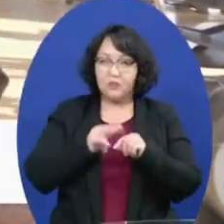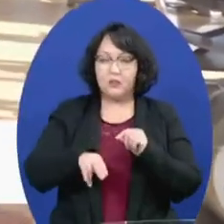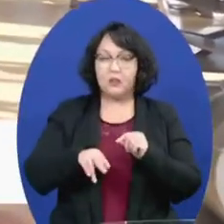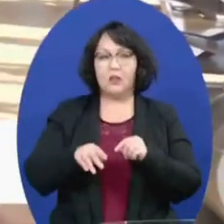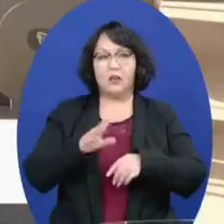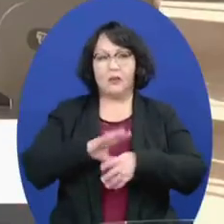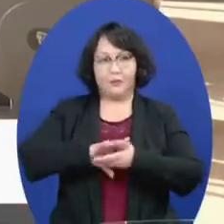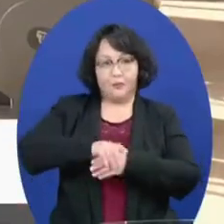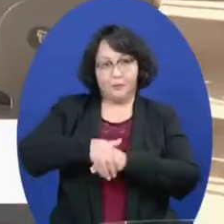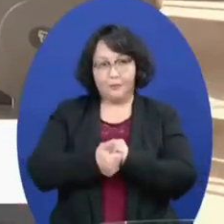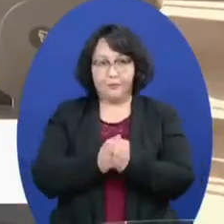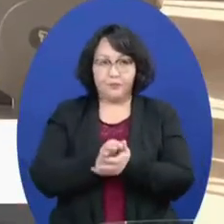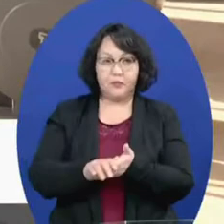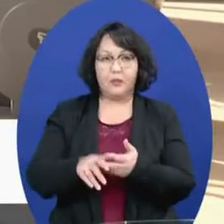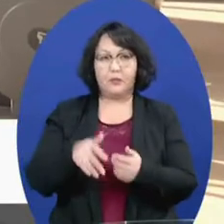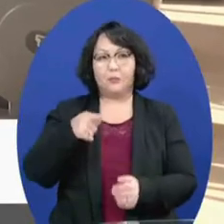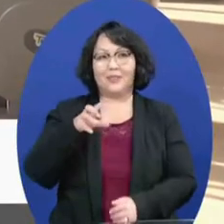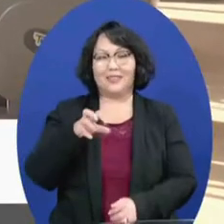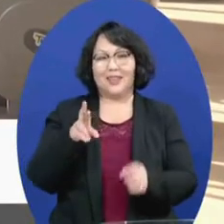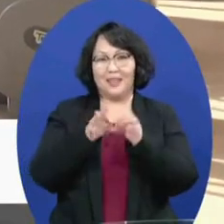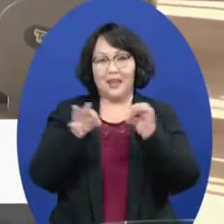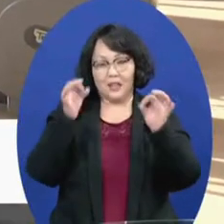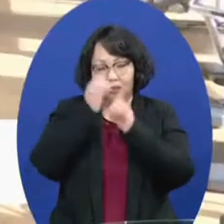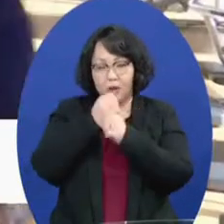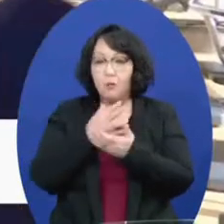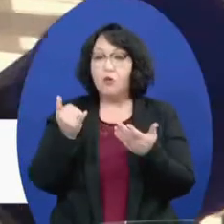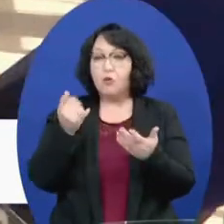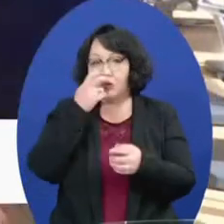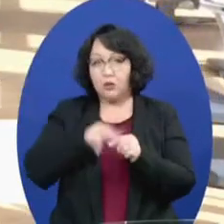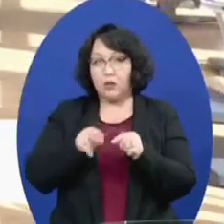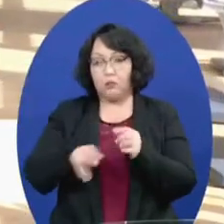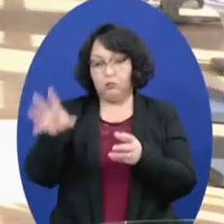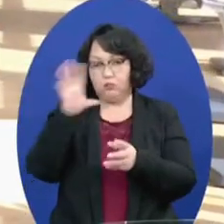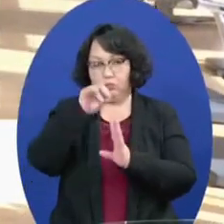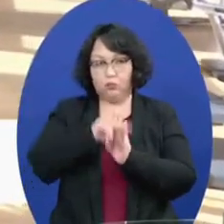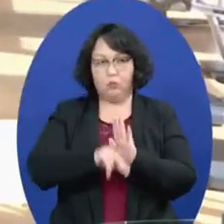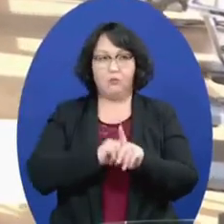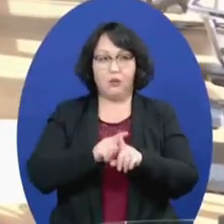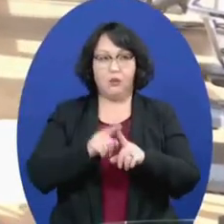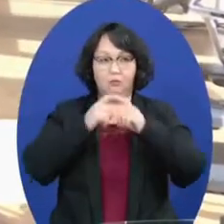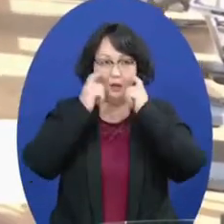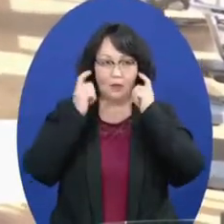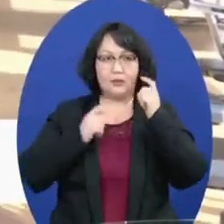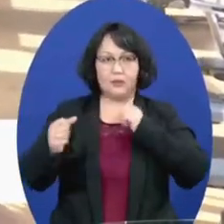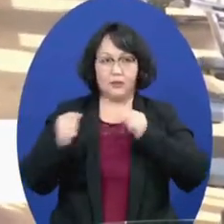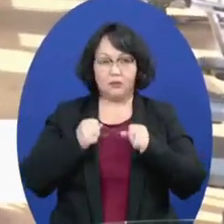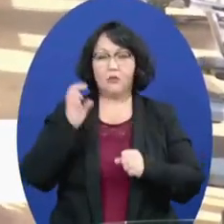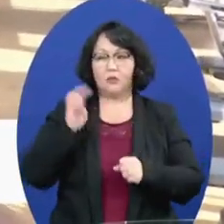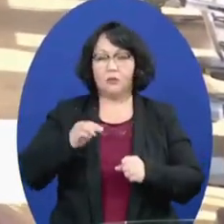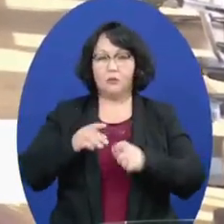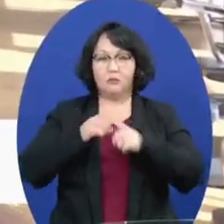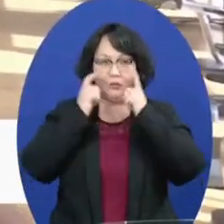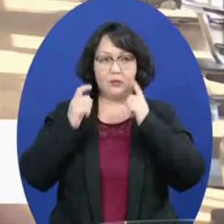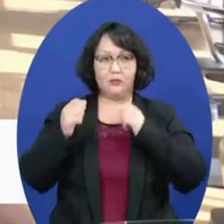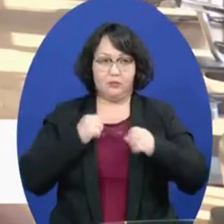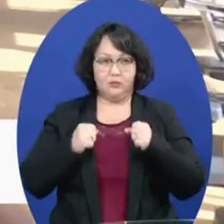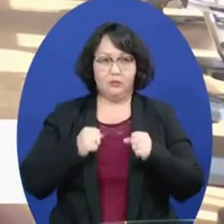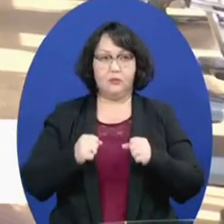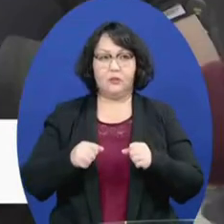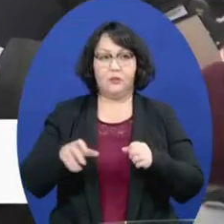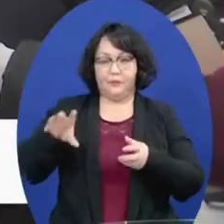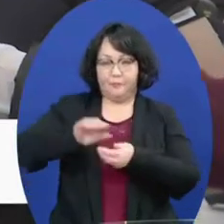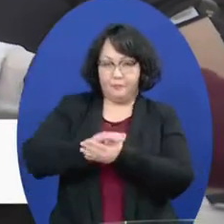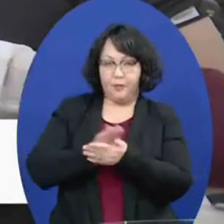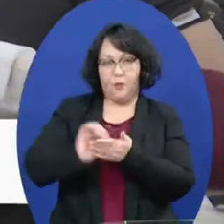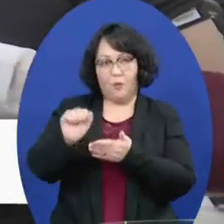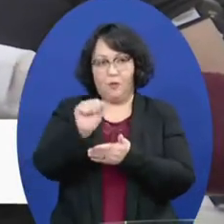нь PCR шинжилгээг юу асууна гэдэг бол яг тэр хэсгүүдийн нь аваад тасгалтай тасгал юм. Тийм масктай тасгал хийх. Гараа төхөөрөмж болгон дээр ариутгах